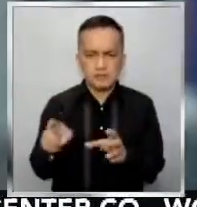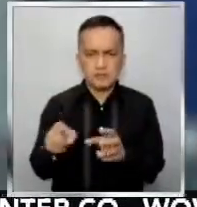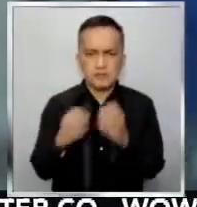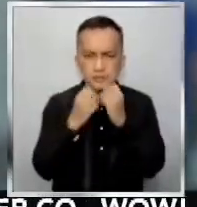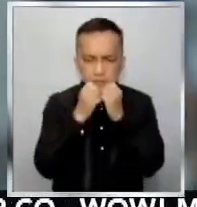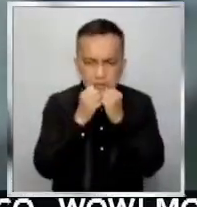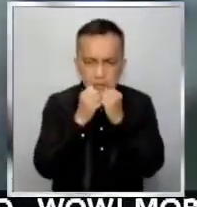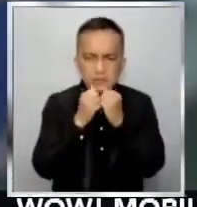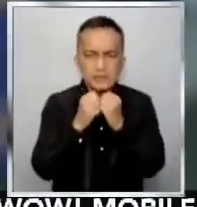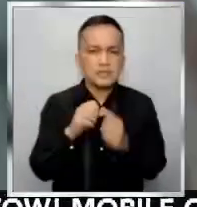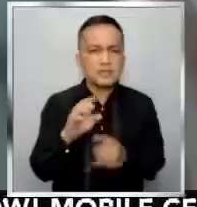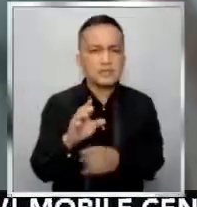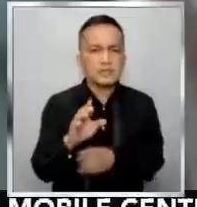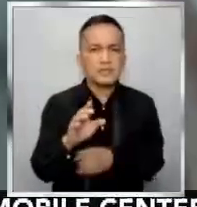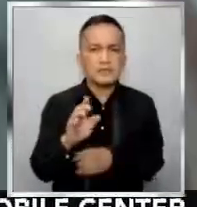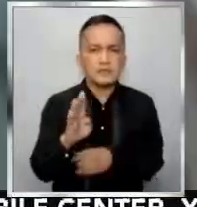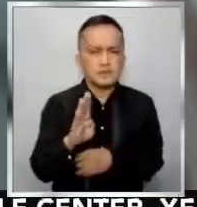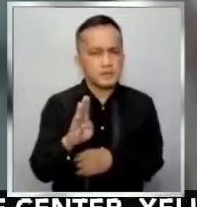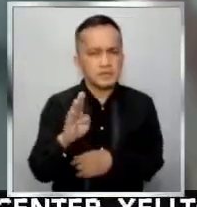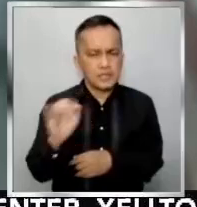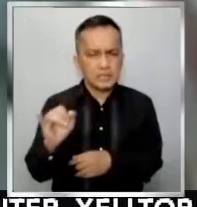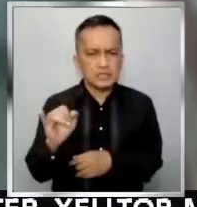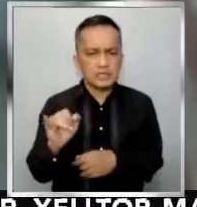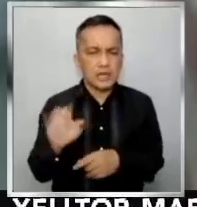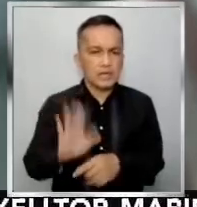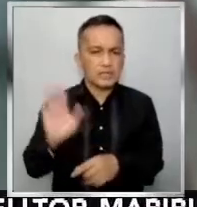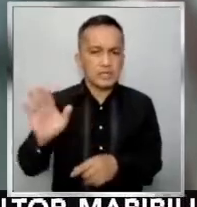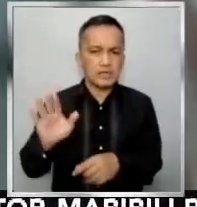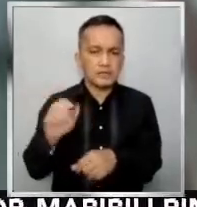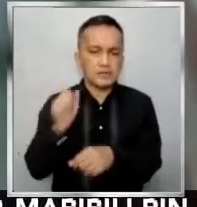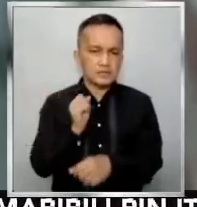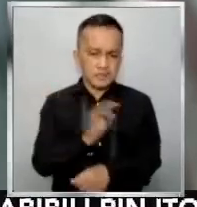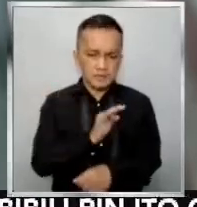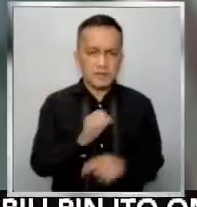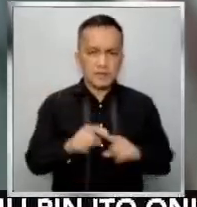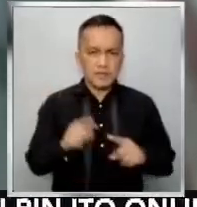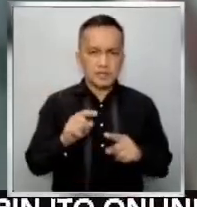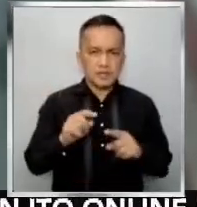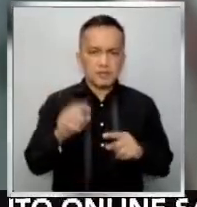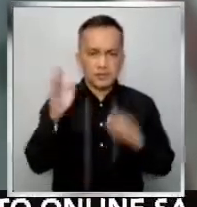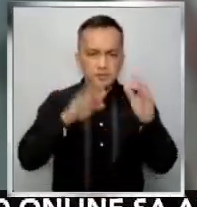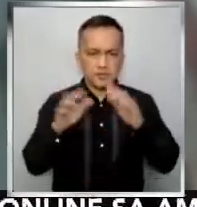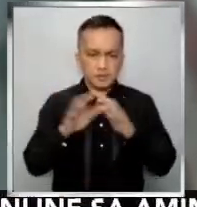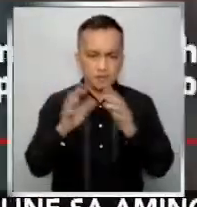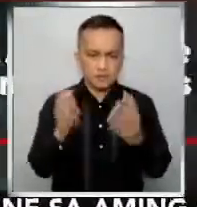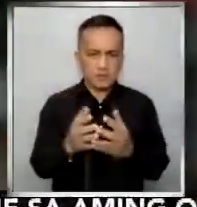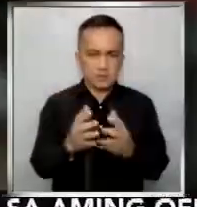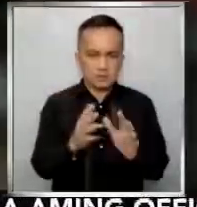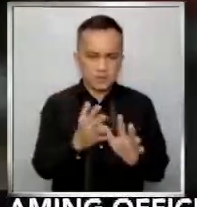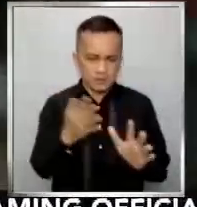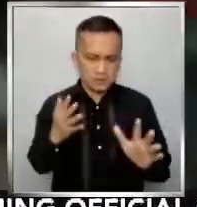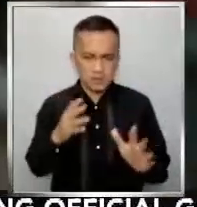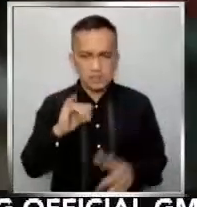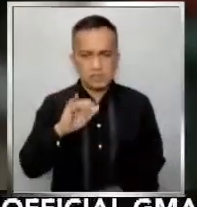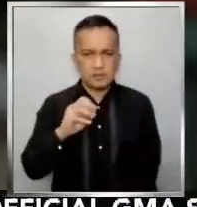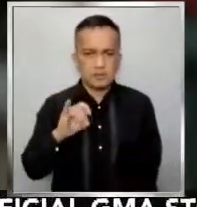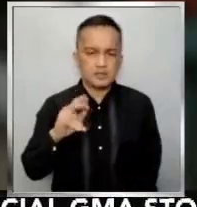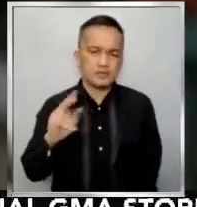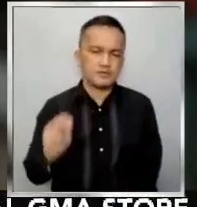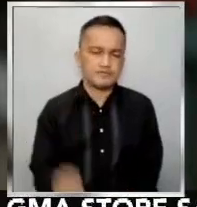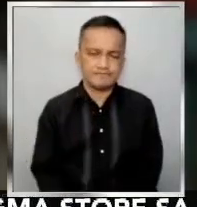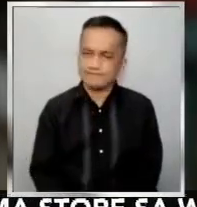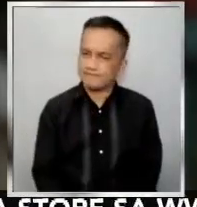ang kanilang manpower, pero problema raw sa buong mundo ang mahabang pila sa immigration. Sabi ng